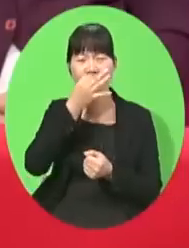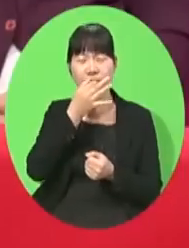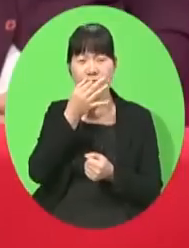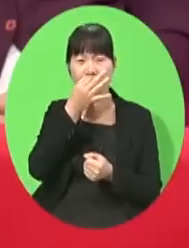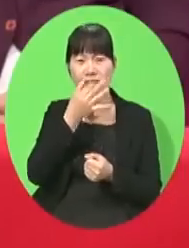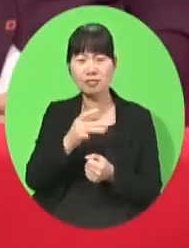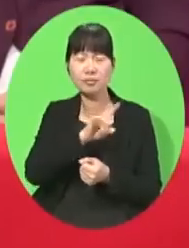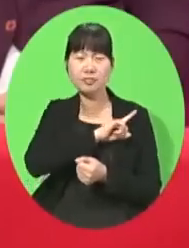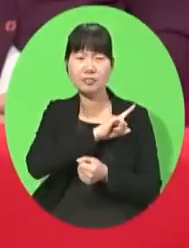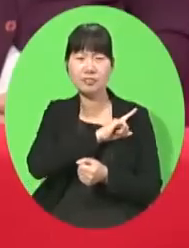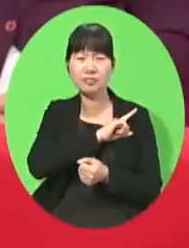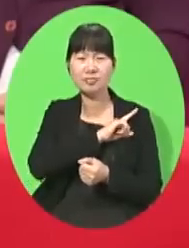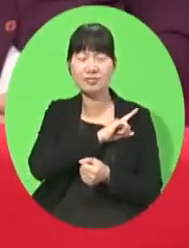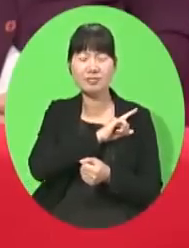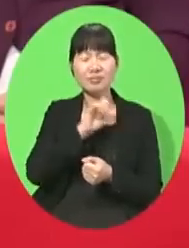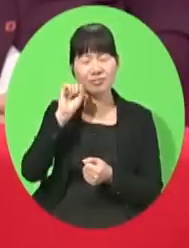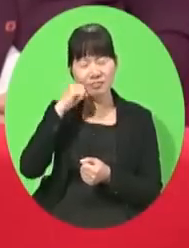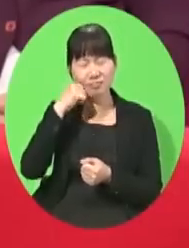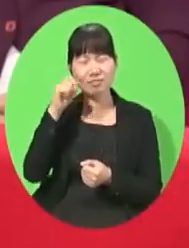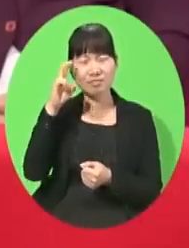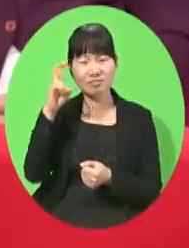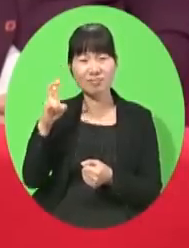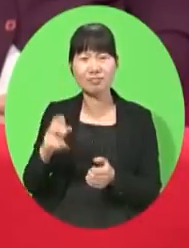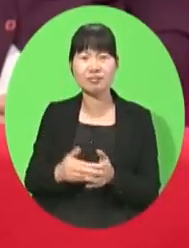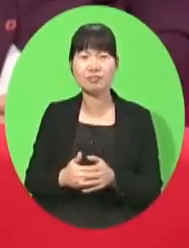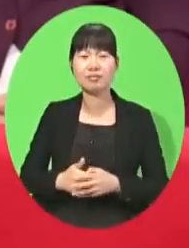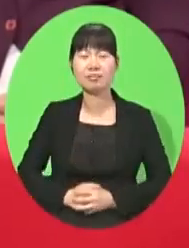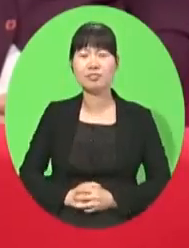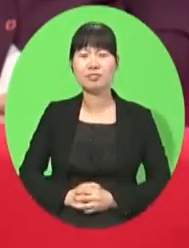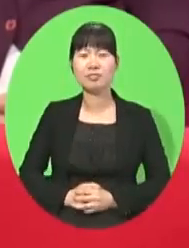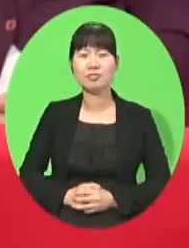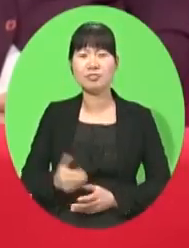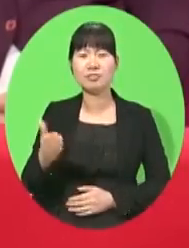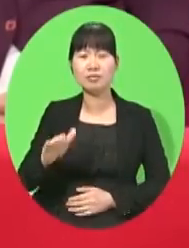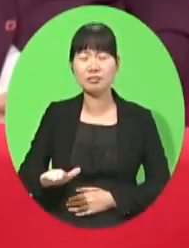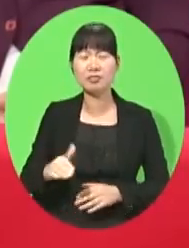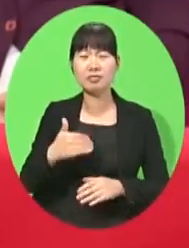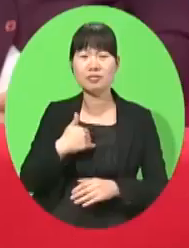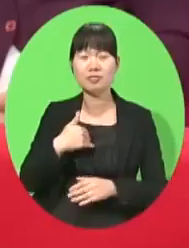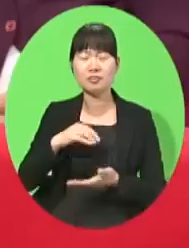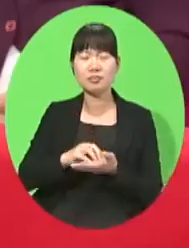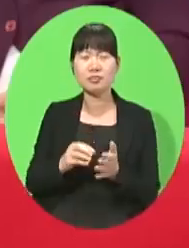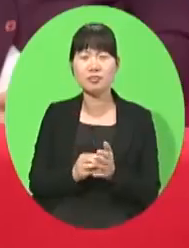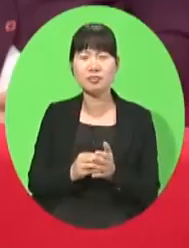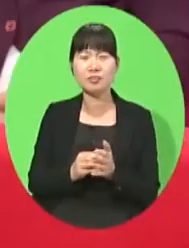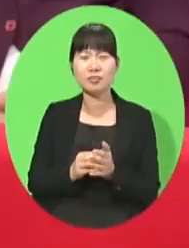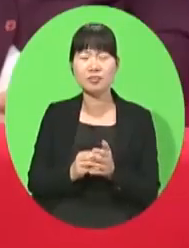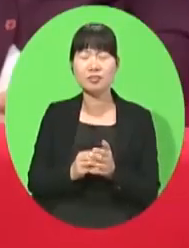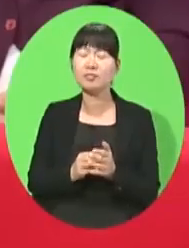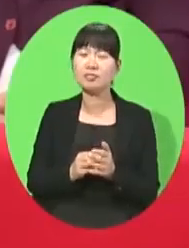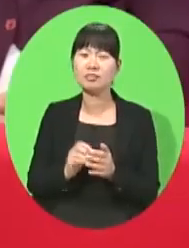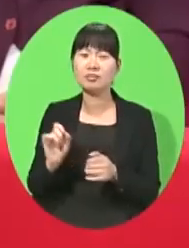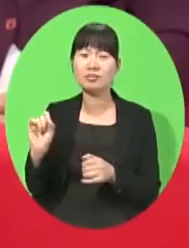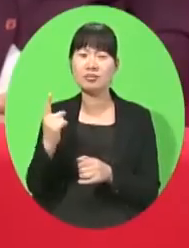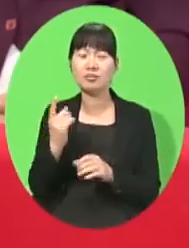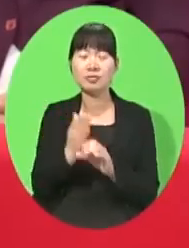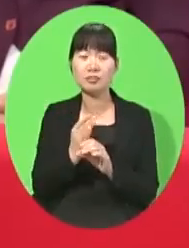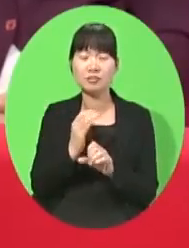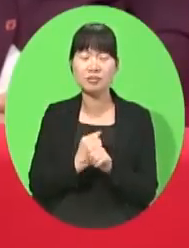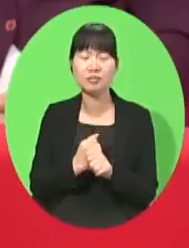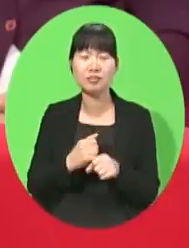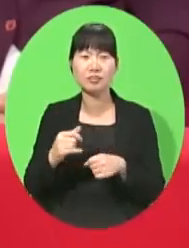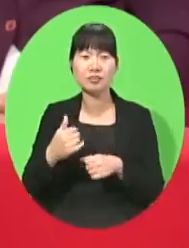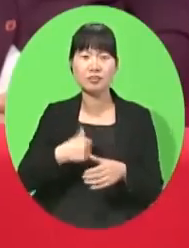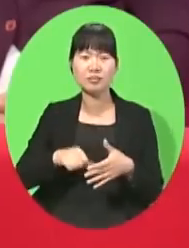부분이 가장 많이 힘들었던 부분이었던 것 같아요. 근데 하지만 제가 어느 정도 계기가 된게 있다면 아이가